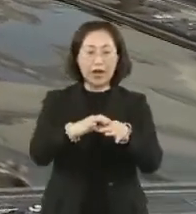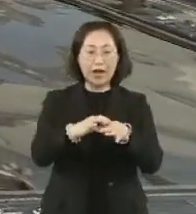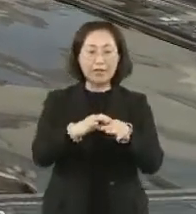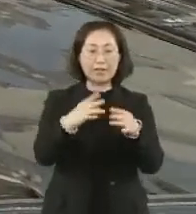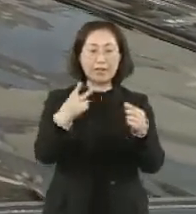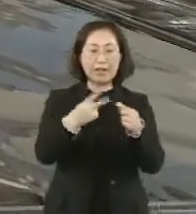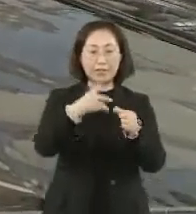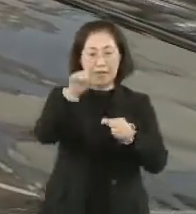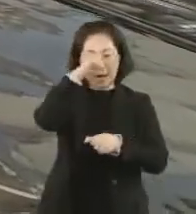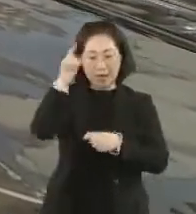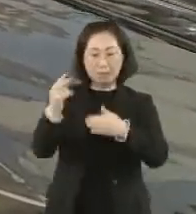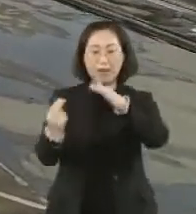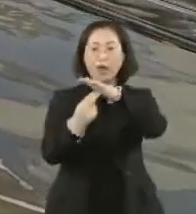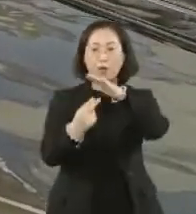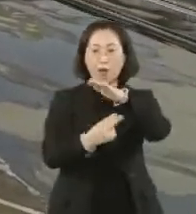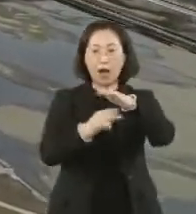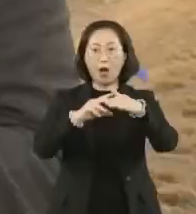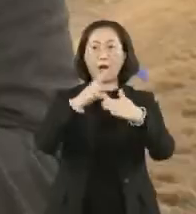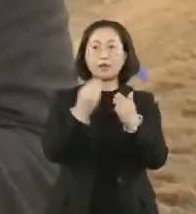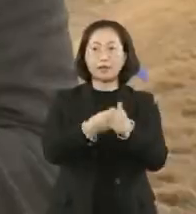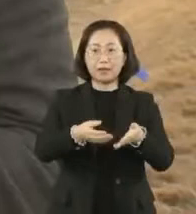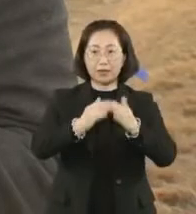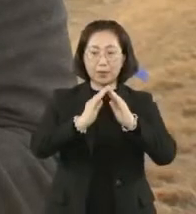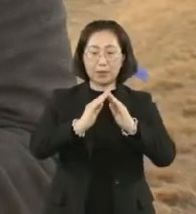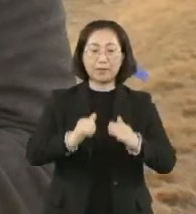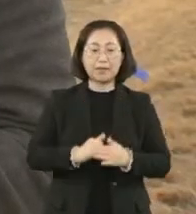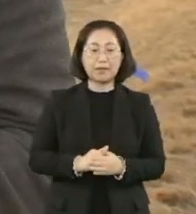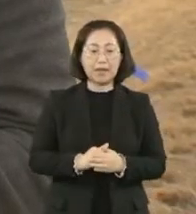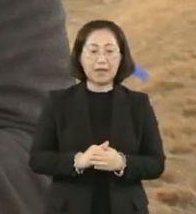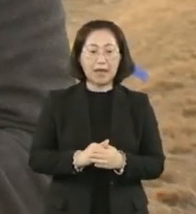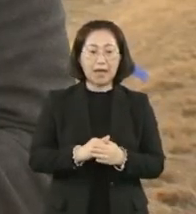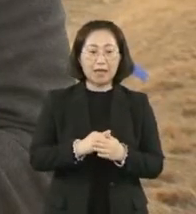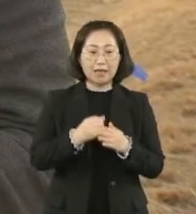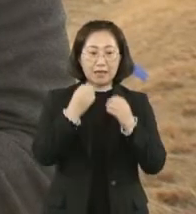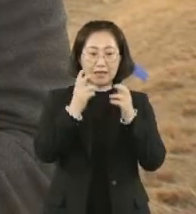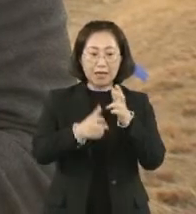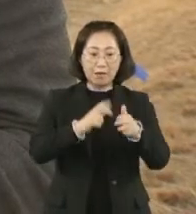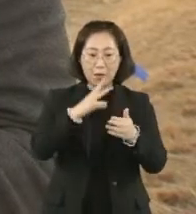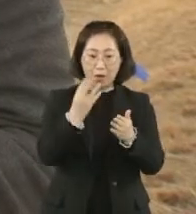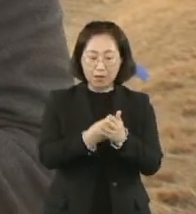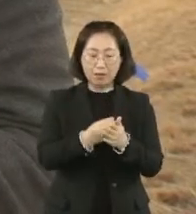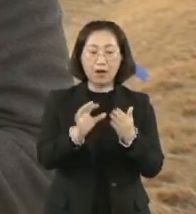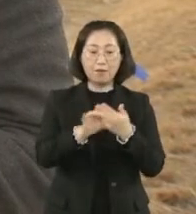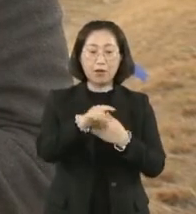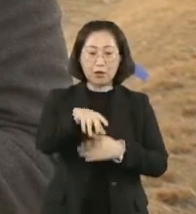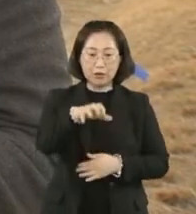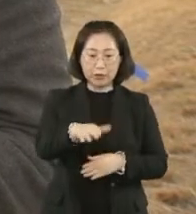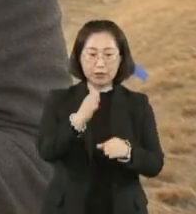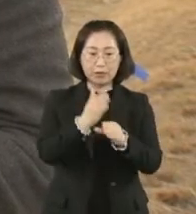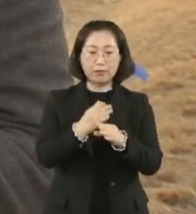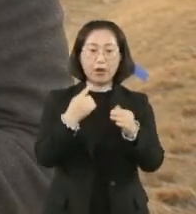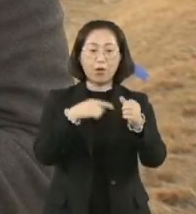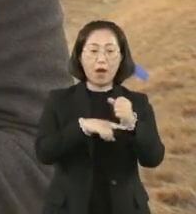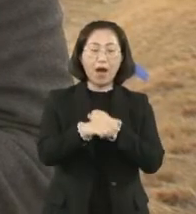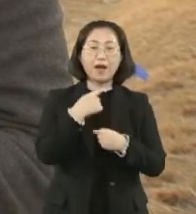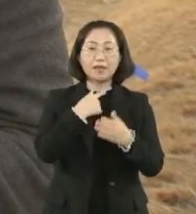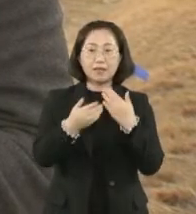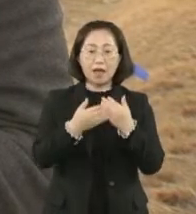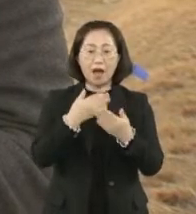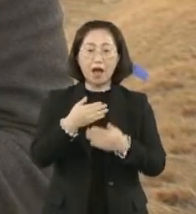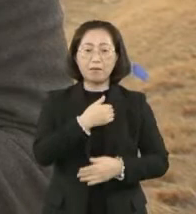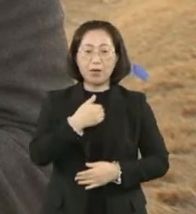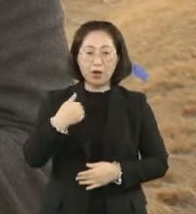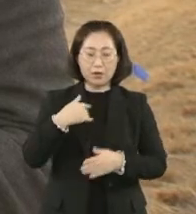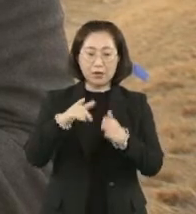제2 엑스포교가 준공되는 겁니다. 엑스포 재창조 사업이 완료되면 시민들은 이를 거점으로 과학 체험과 여과